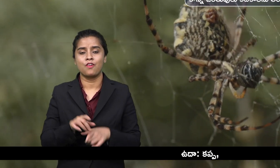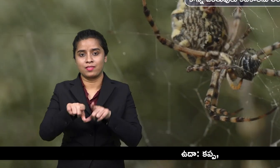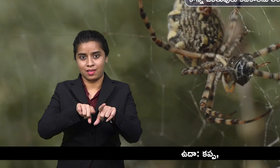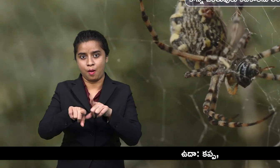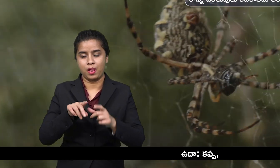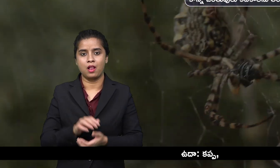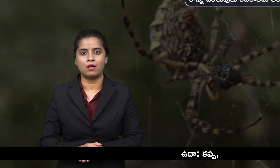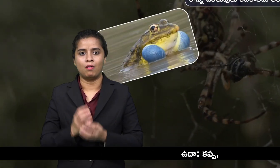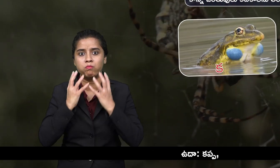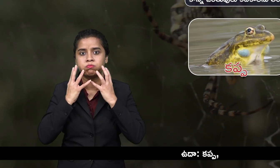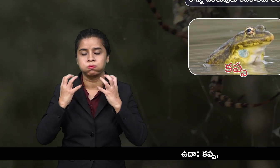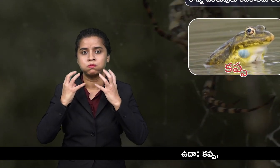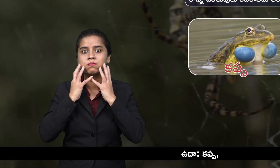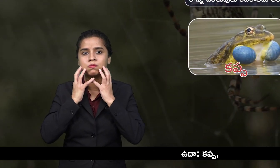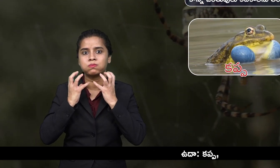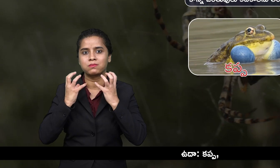ఉదాహరణకు కప్ప,